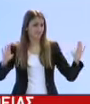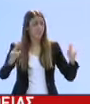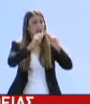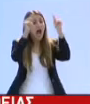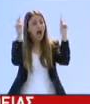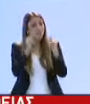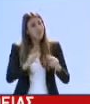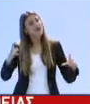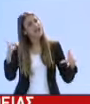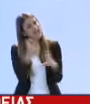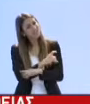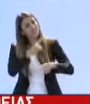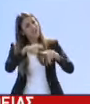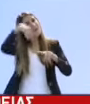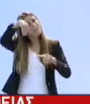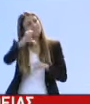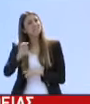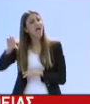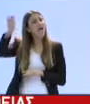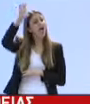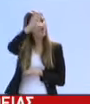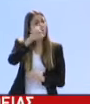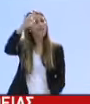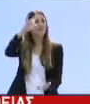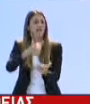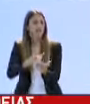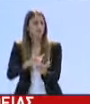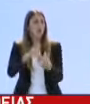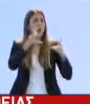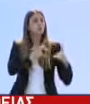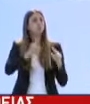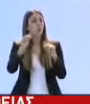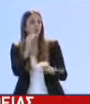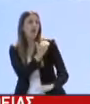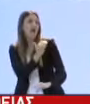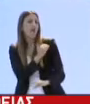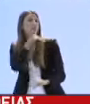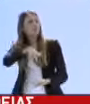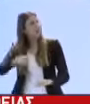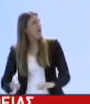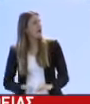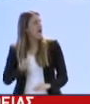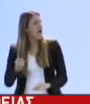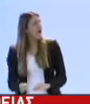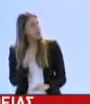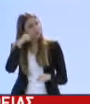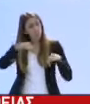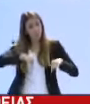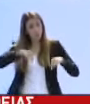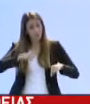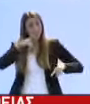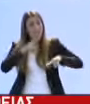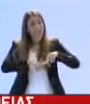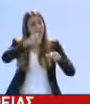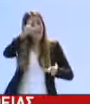στον πυρήνα της προηγημένης Ευρώπης. Και το ίδιο ακριβώς καλούμαστε να κάνουμε και σήμερα. Οι